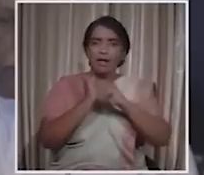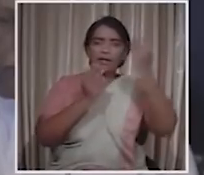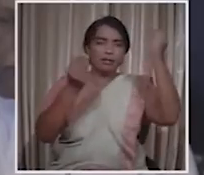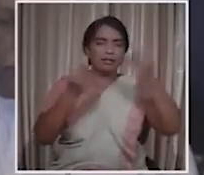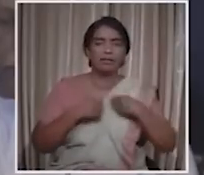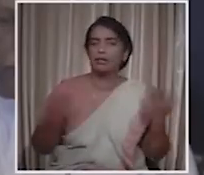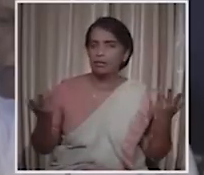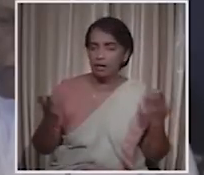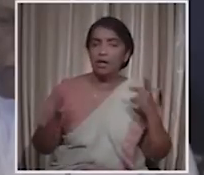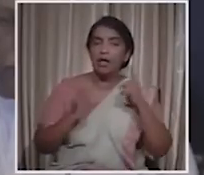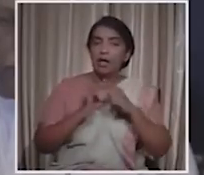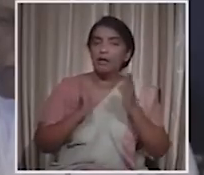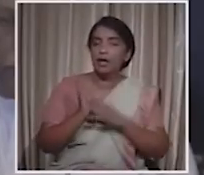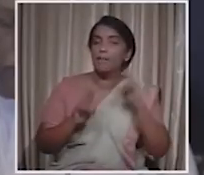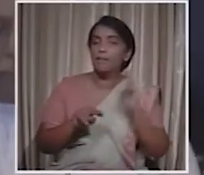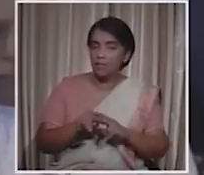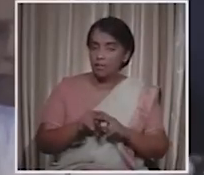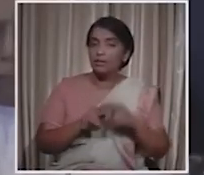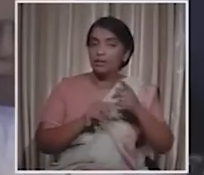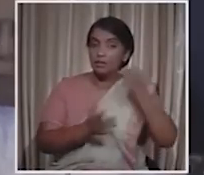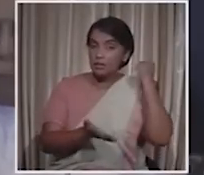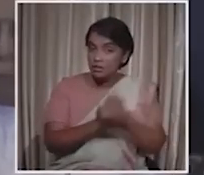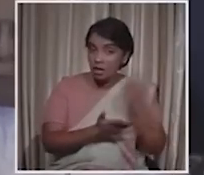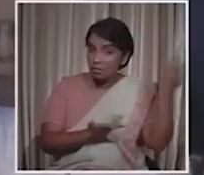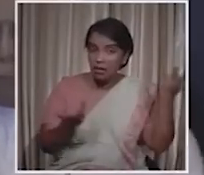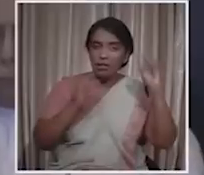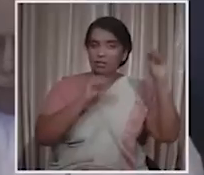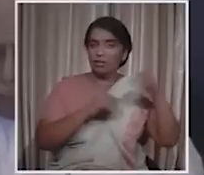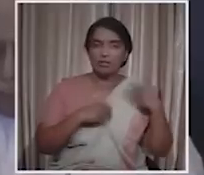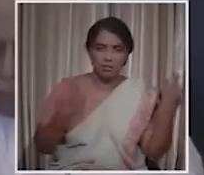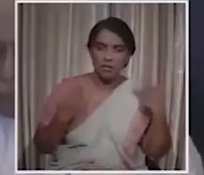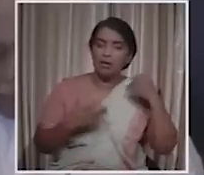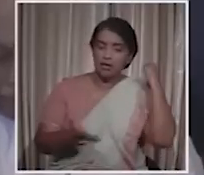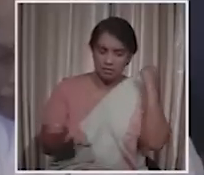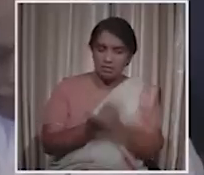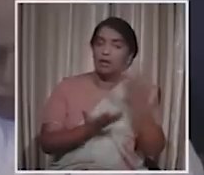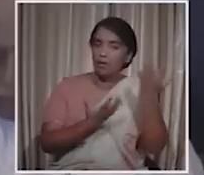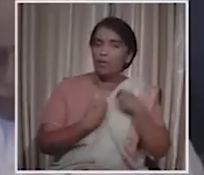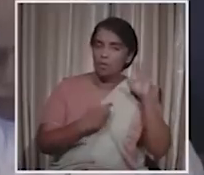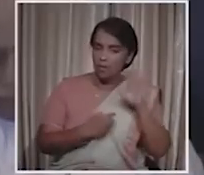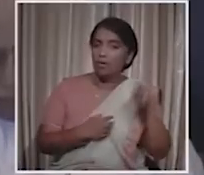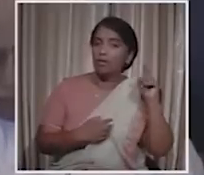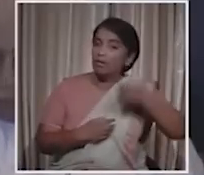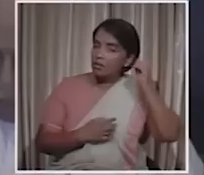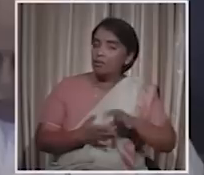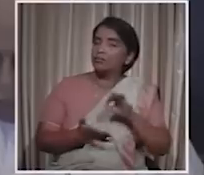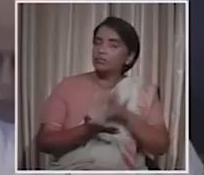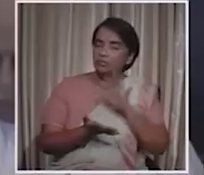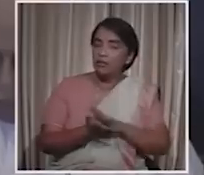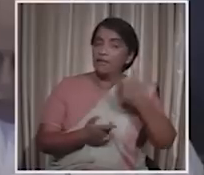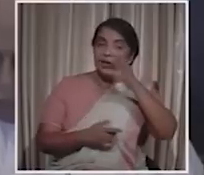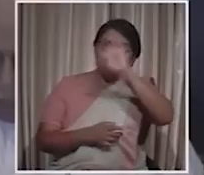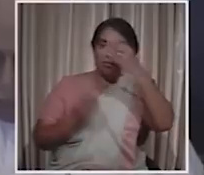නැහැ ජාත්‍යන්තර මූල්‍ය අරමුදලේ සහතිකය නැතුව. ඉතින් අපි ඒ සහතිකය අරගන්න ඕනේ. එකඟත්වයකට එන්න ඕනේ වෙන